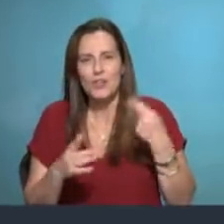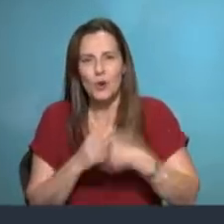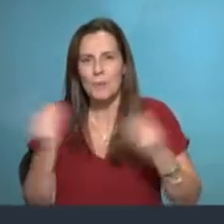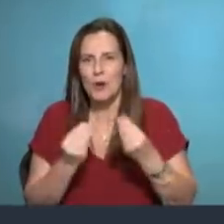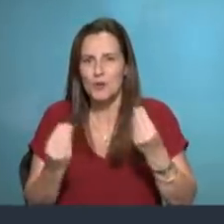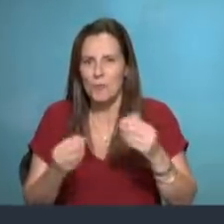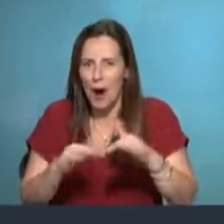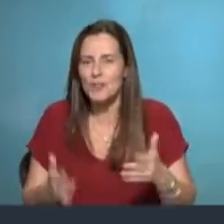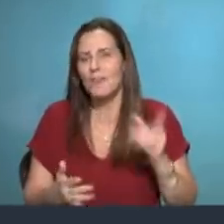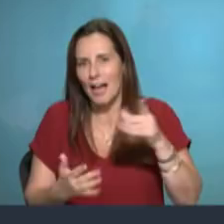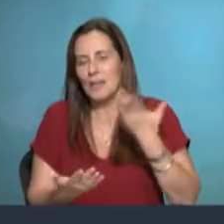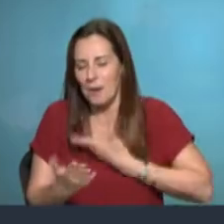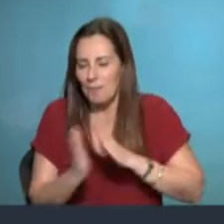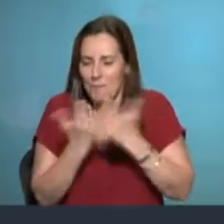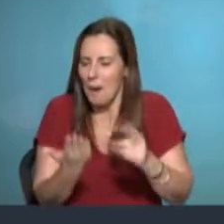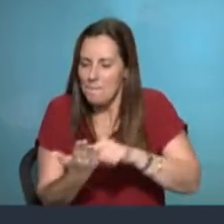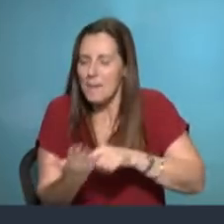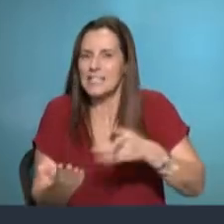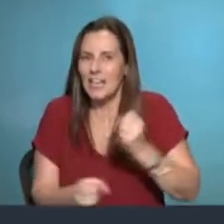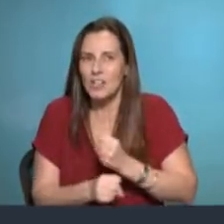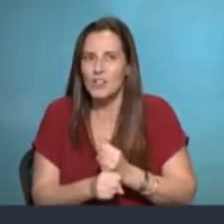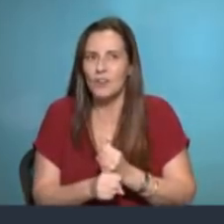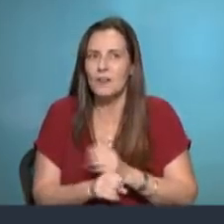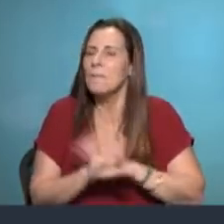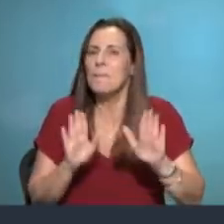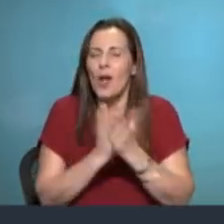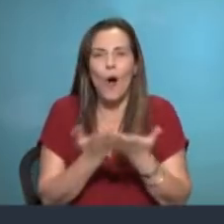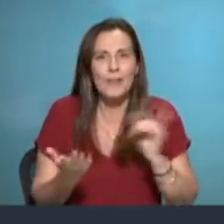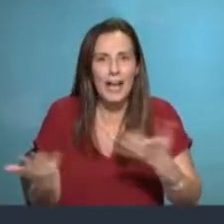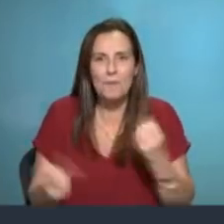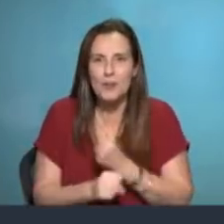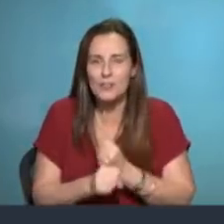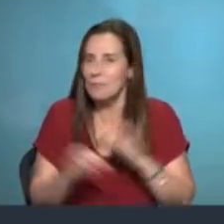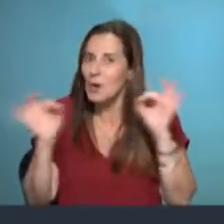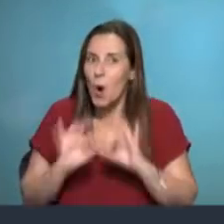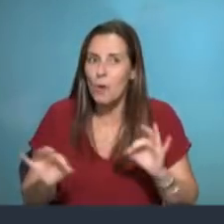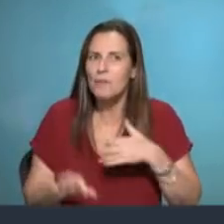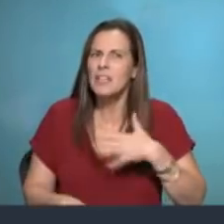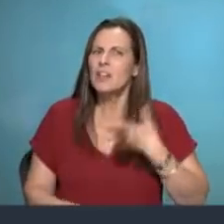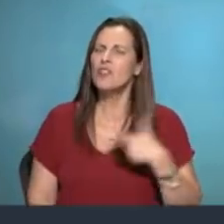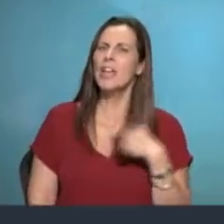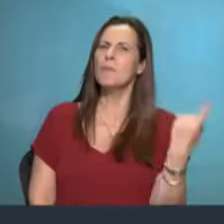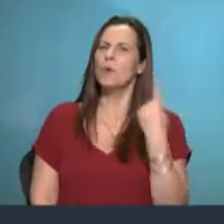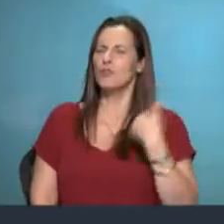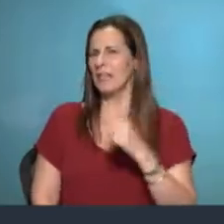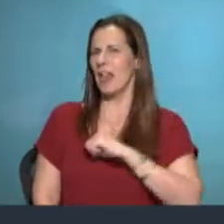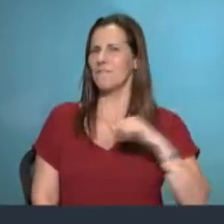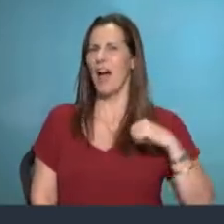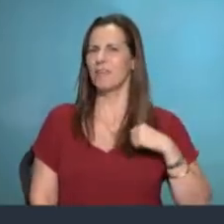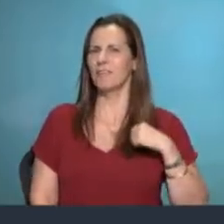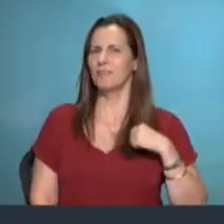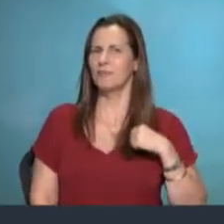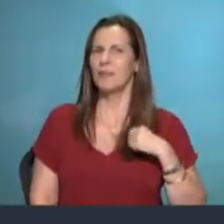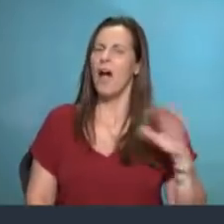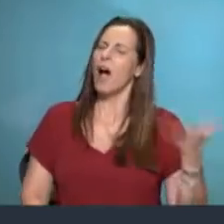מחשב חדש, אז אתה מקבל מניואל כזה. בלי חוברת הפעלה. בלי חוברת הפעלה, בלי כלום. הרגשתי שאני בודדת, שאני לבד.